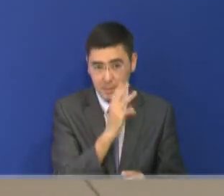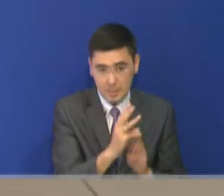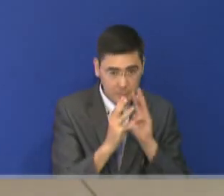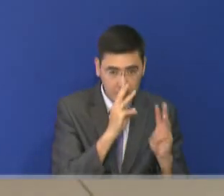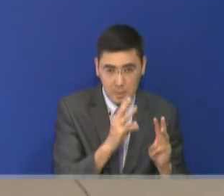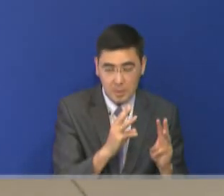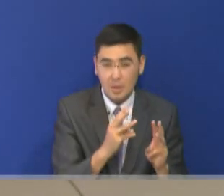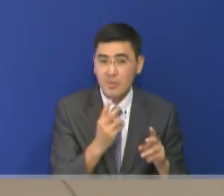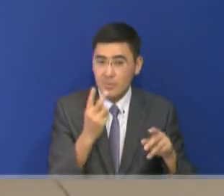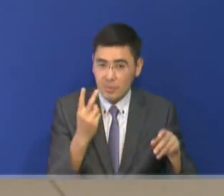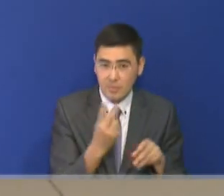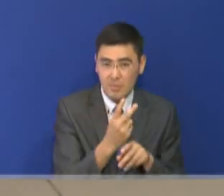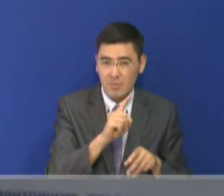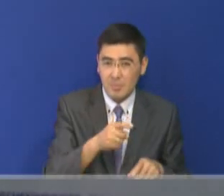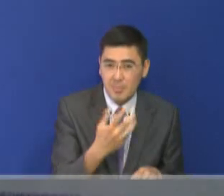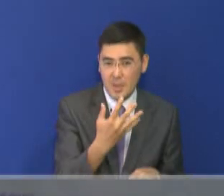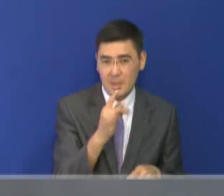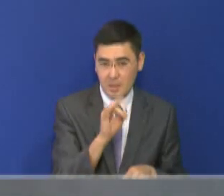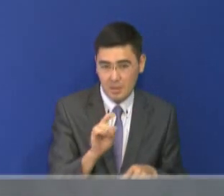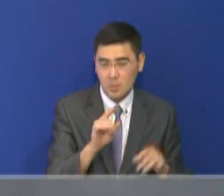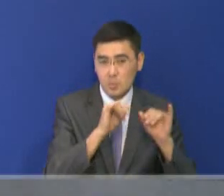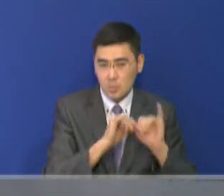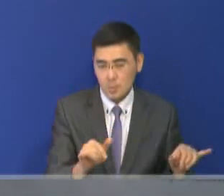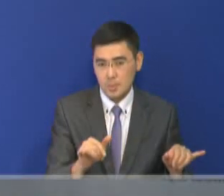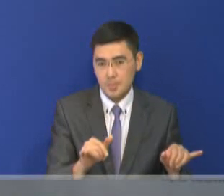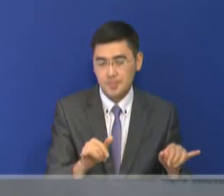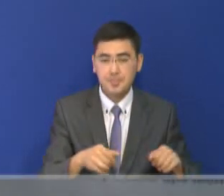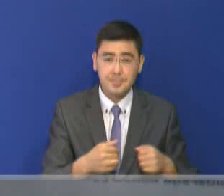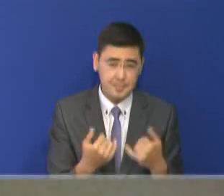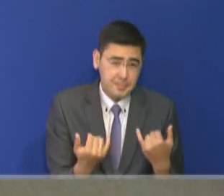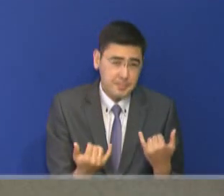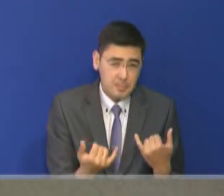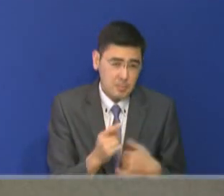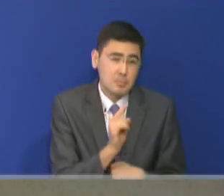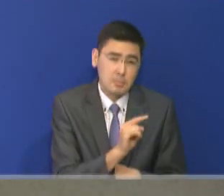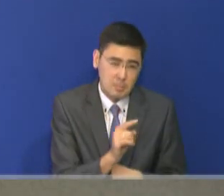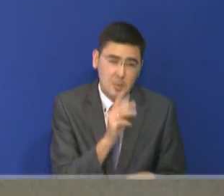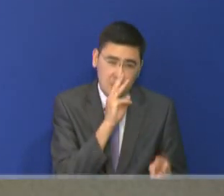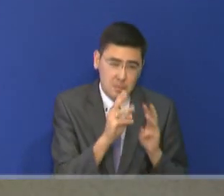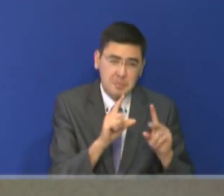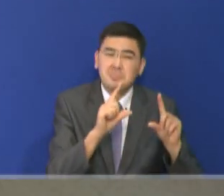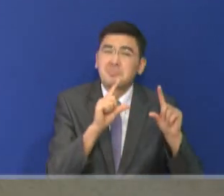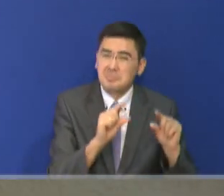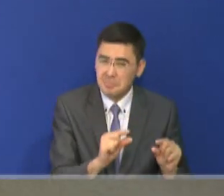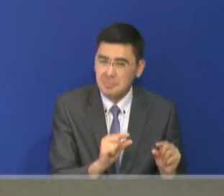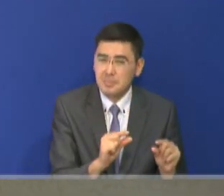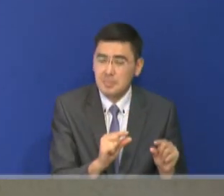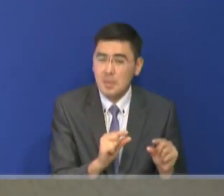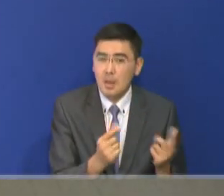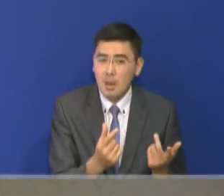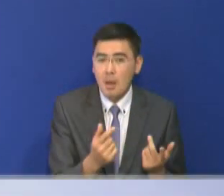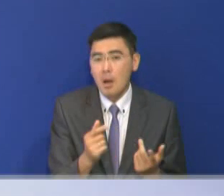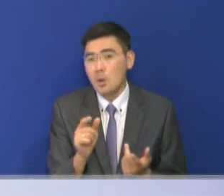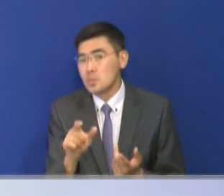врачей вырастет в 2,5 раза. Не секрет, что сегодня медработники получают низкую заработную плату по сравнению